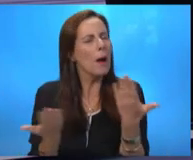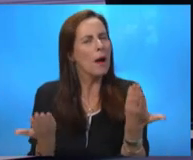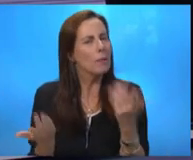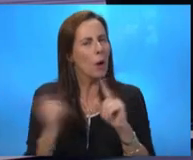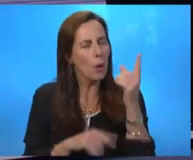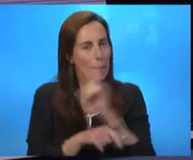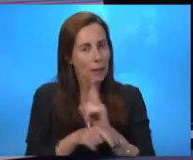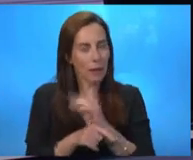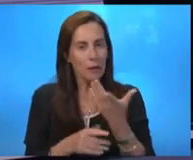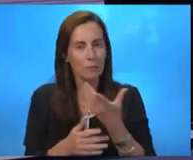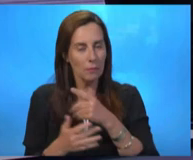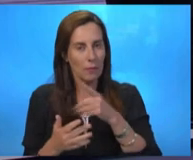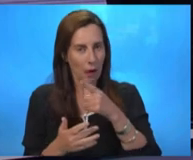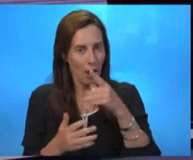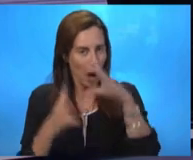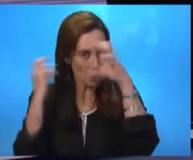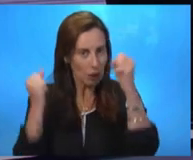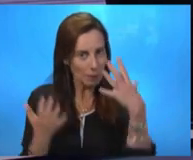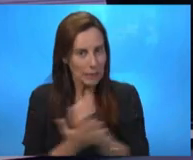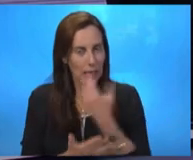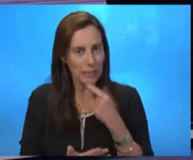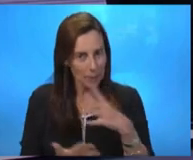המטרות של דני דנון מושגות?